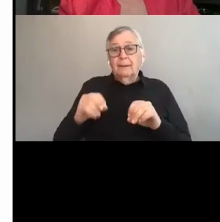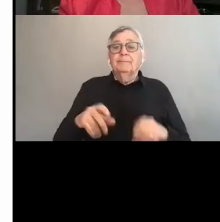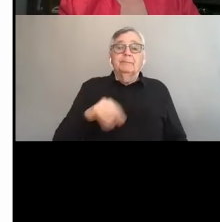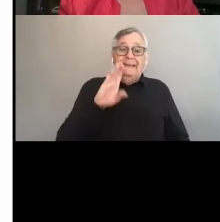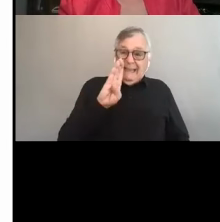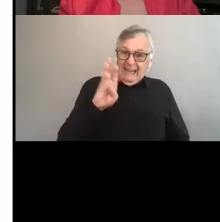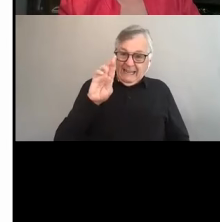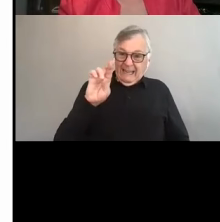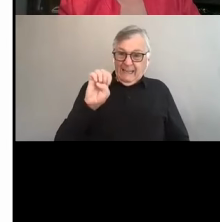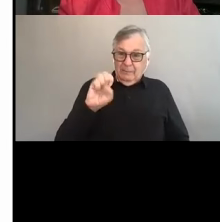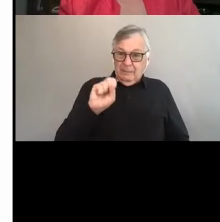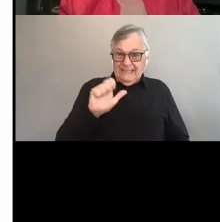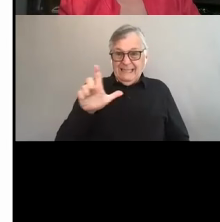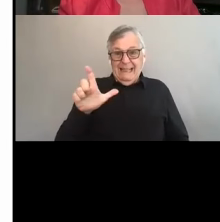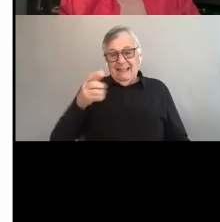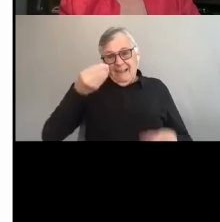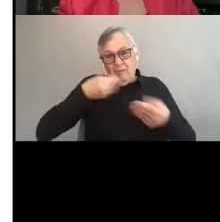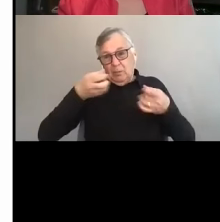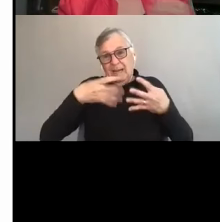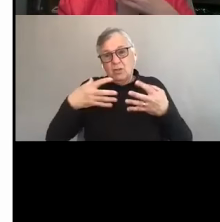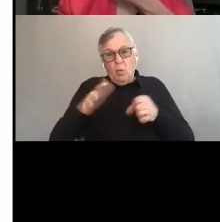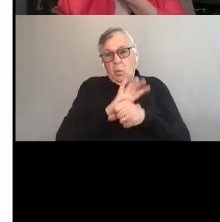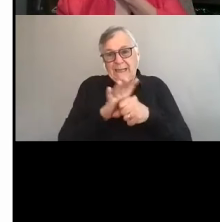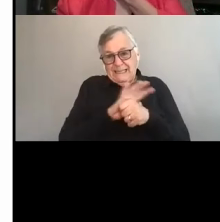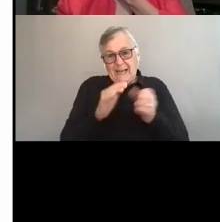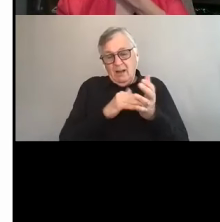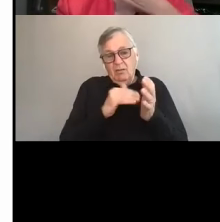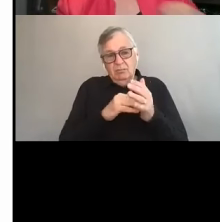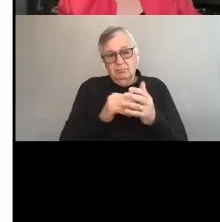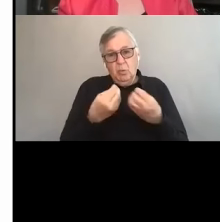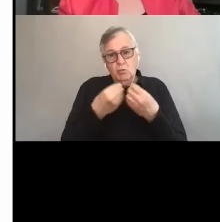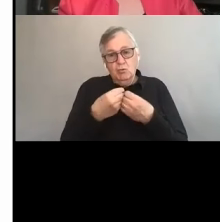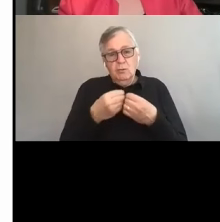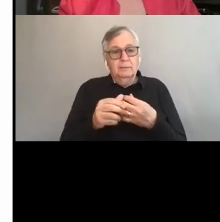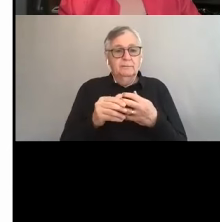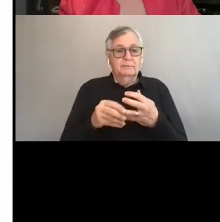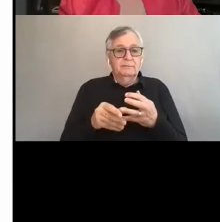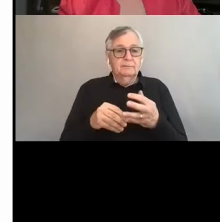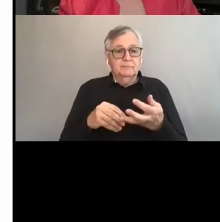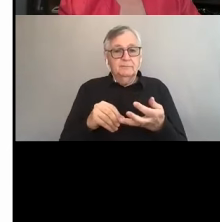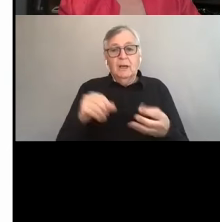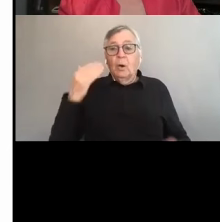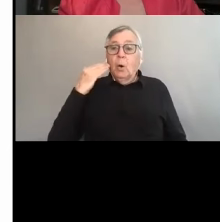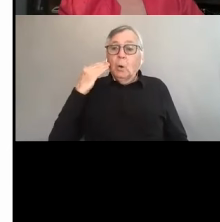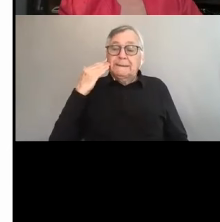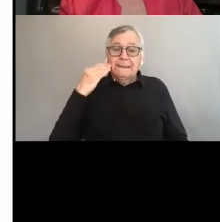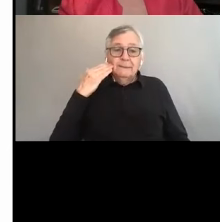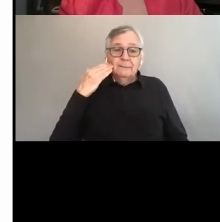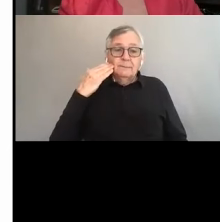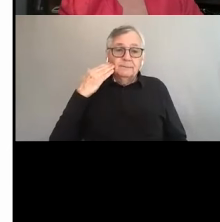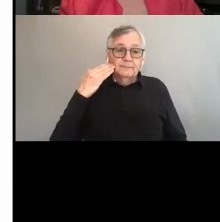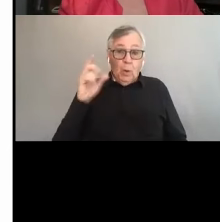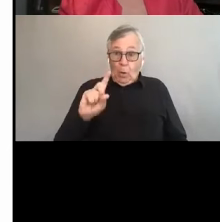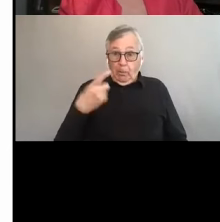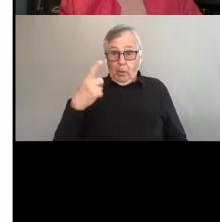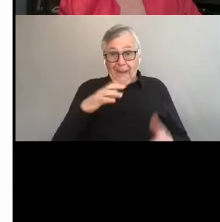c'est celui sur lequel on a le moins de données. Et puis, qu'on sait les premières